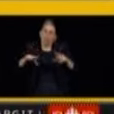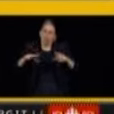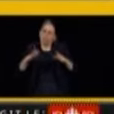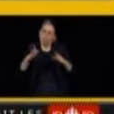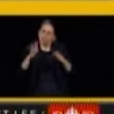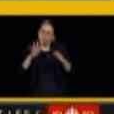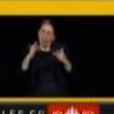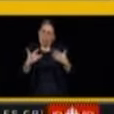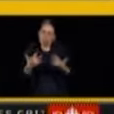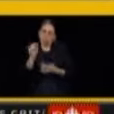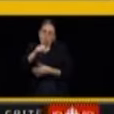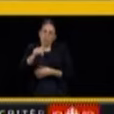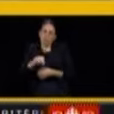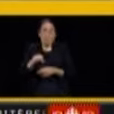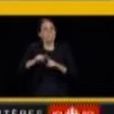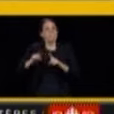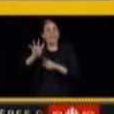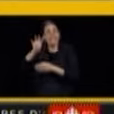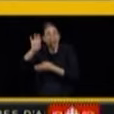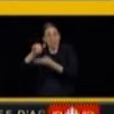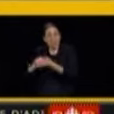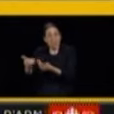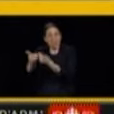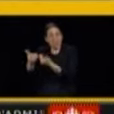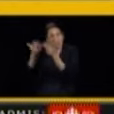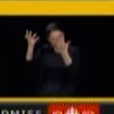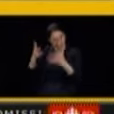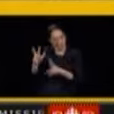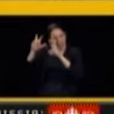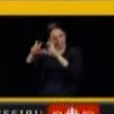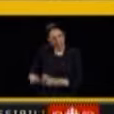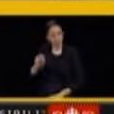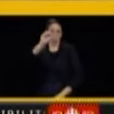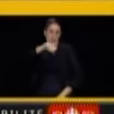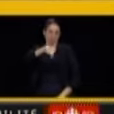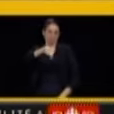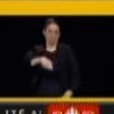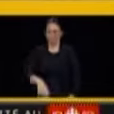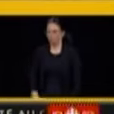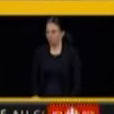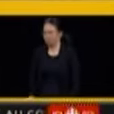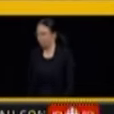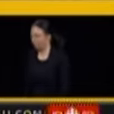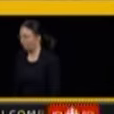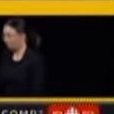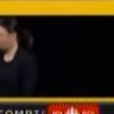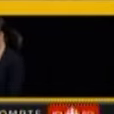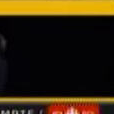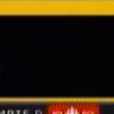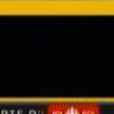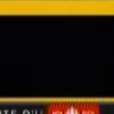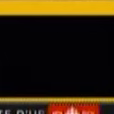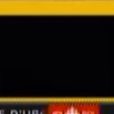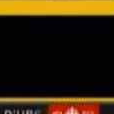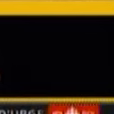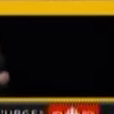effectivement, on a traité les 40 000 demandes. Peut-être juste deux autres exemples. Il peut y avoir des gens des